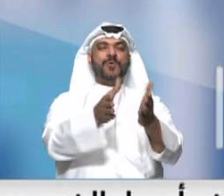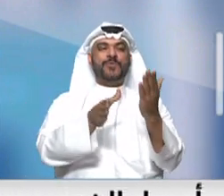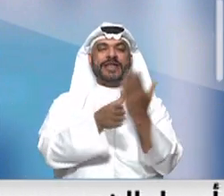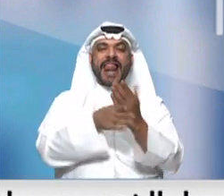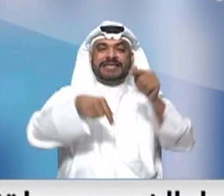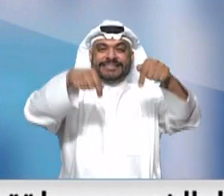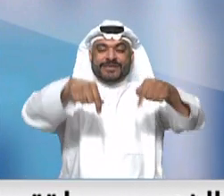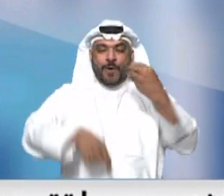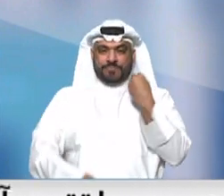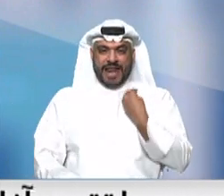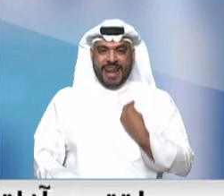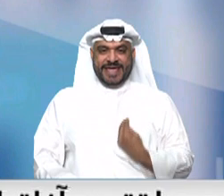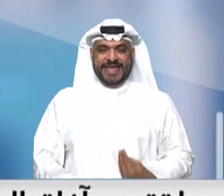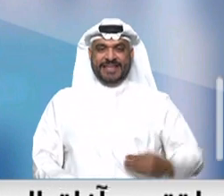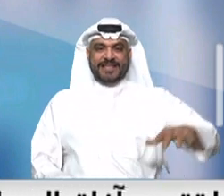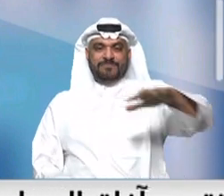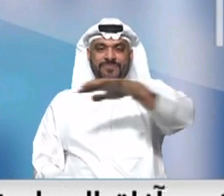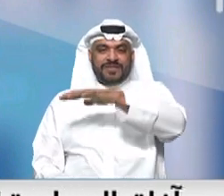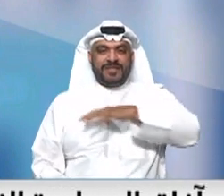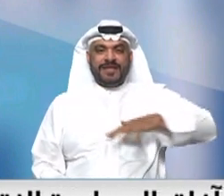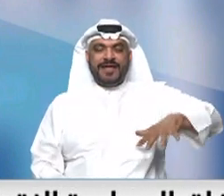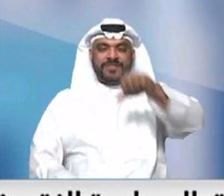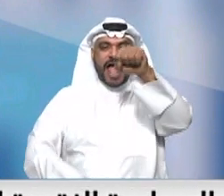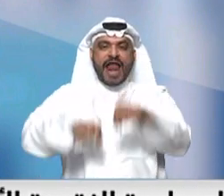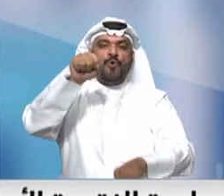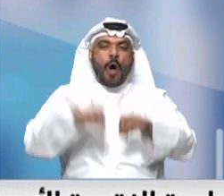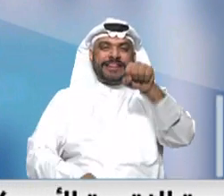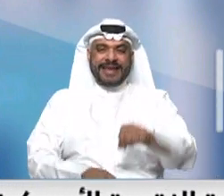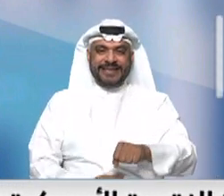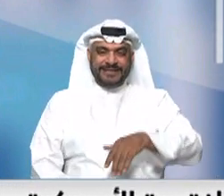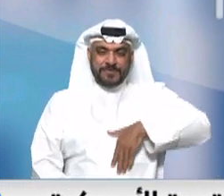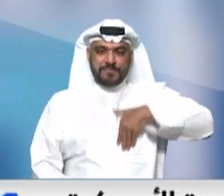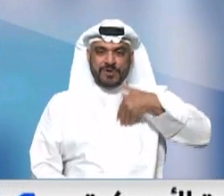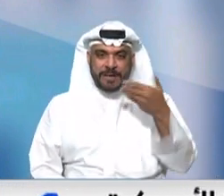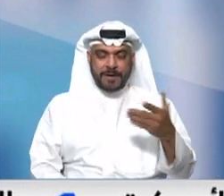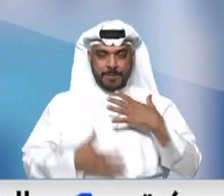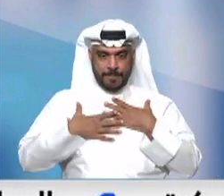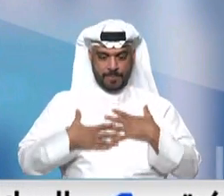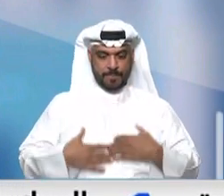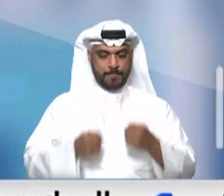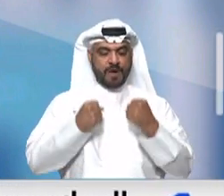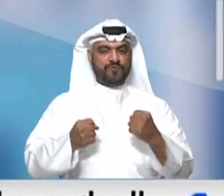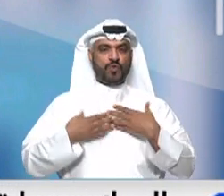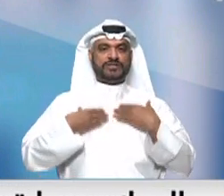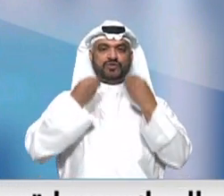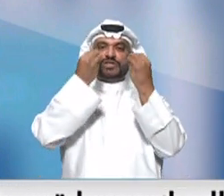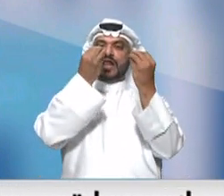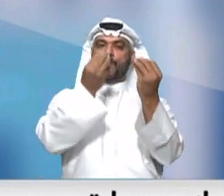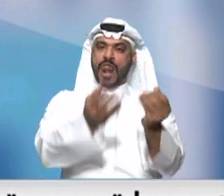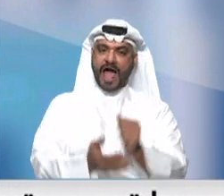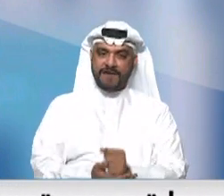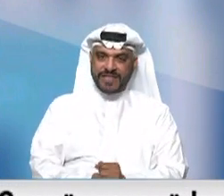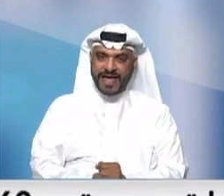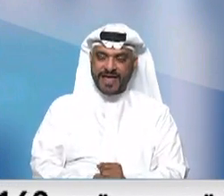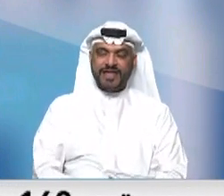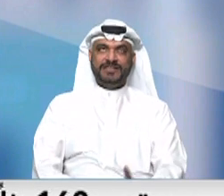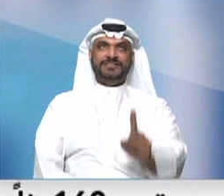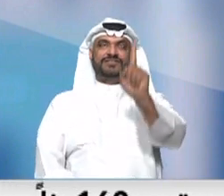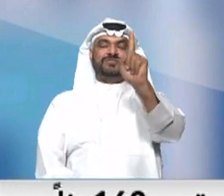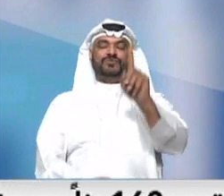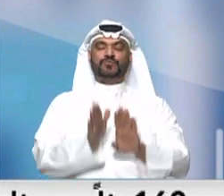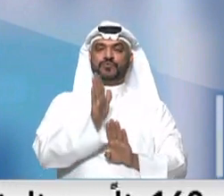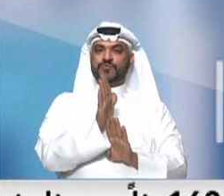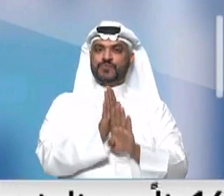تهانيه بمناسبه العيد الوطني لبلاده متمنيا سموه رعاه الله لفخامته موفور الصحه والعافيه